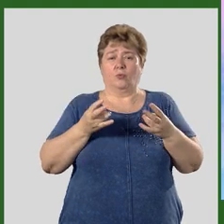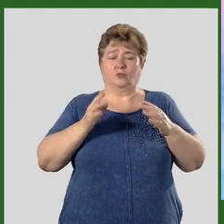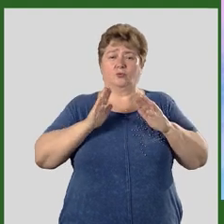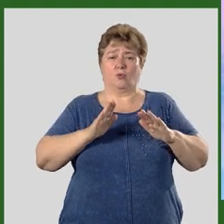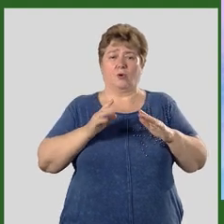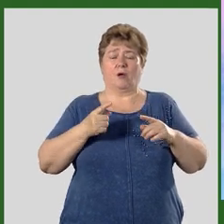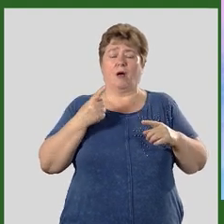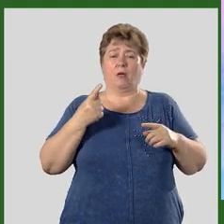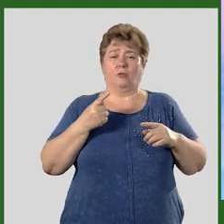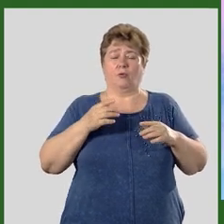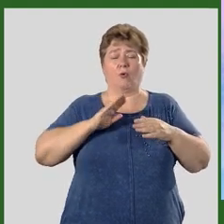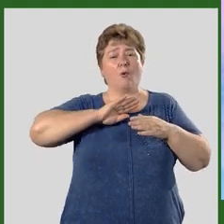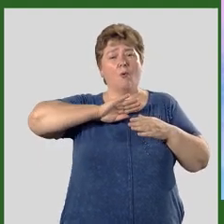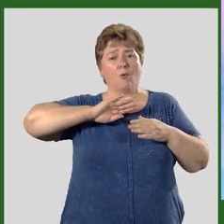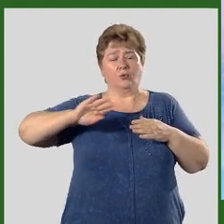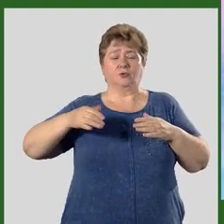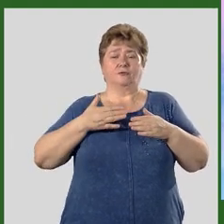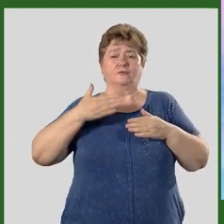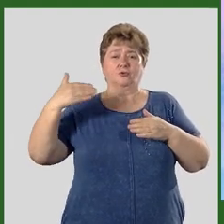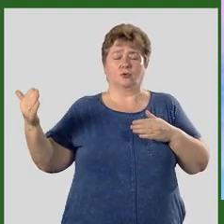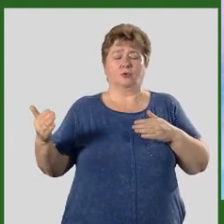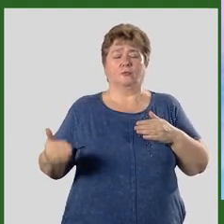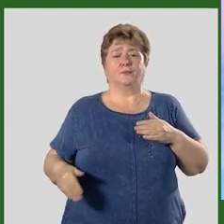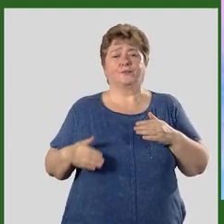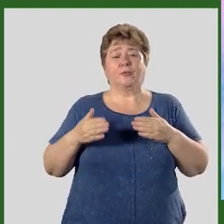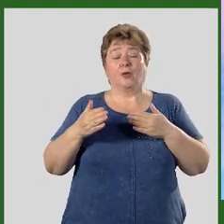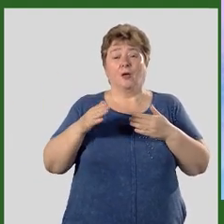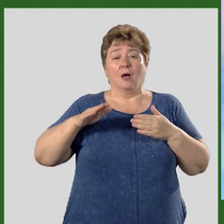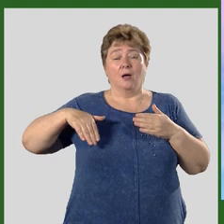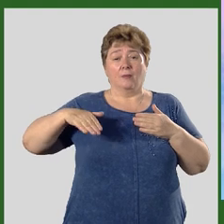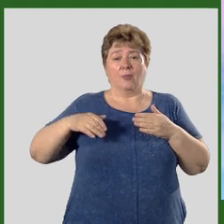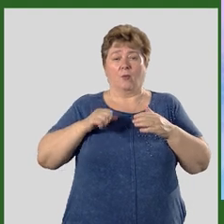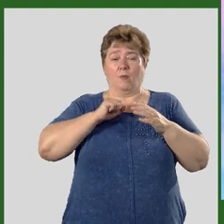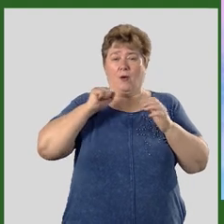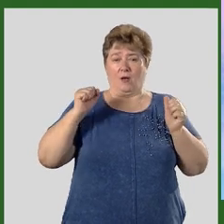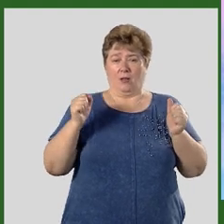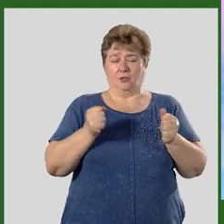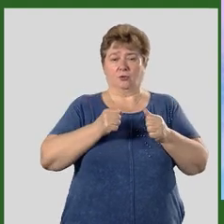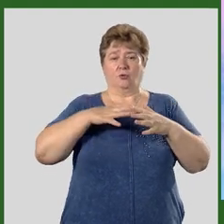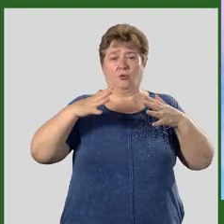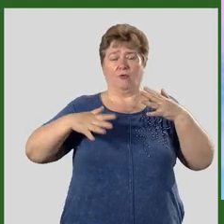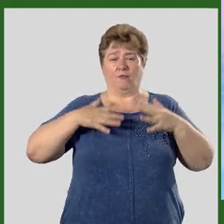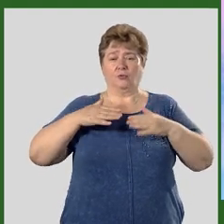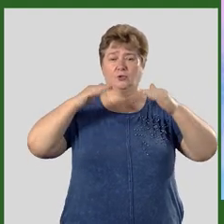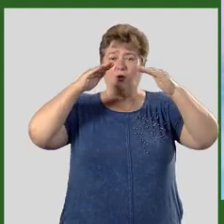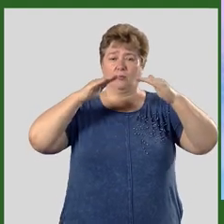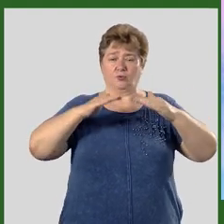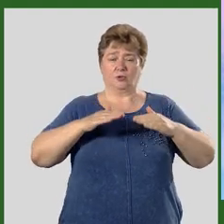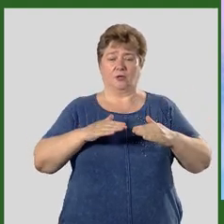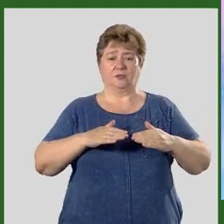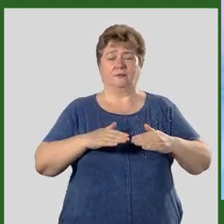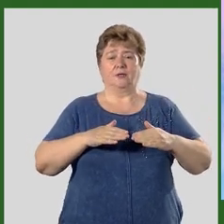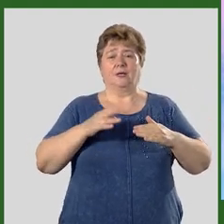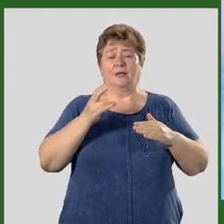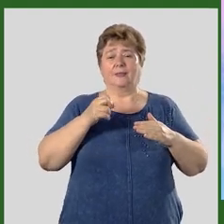только одно – уйти в сторону. И уже охлажденный воздух опускается